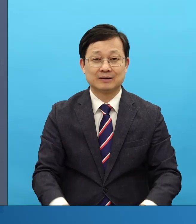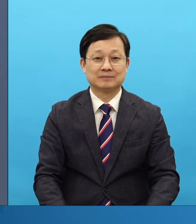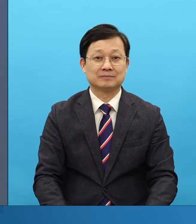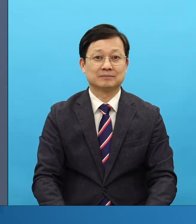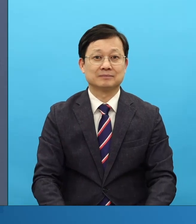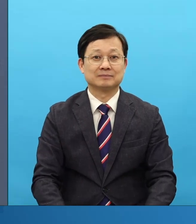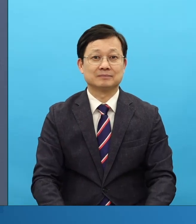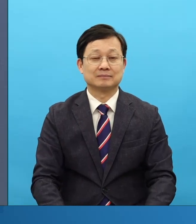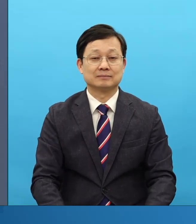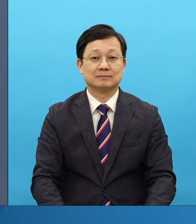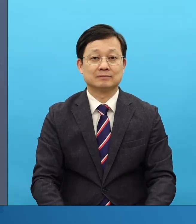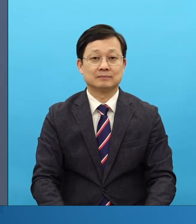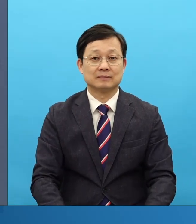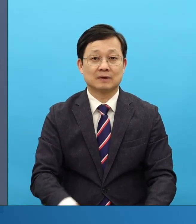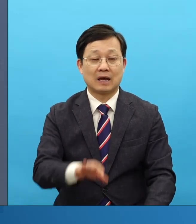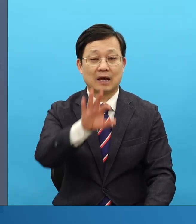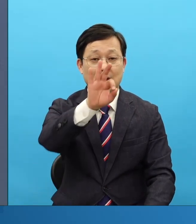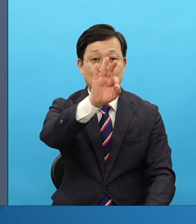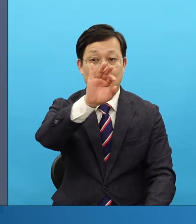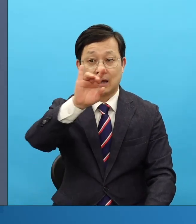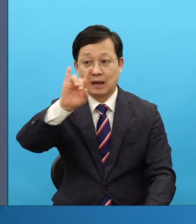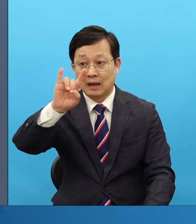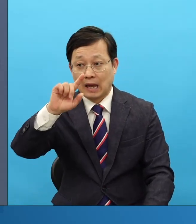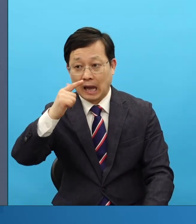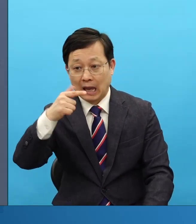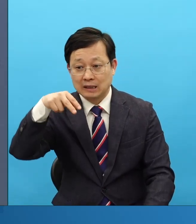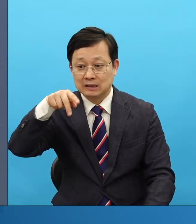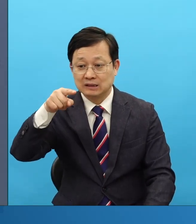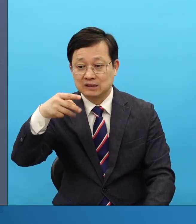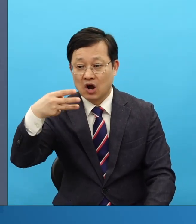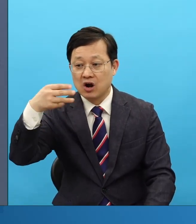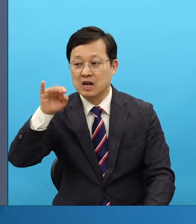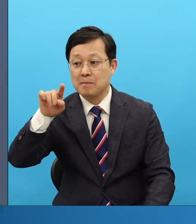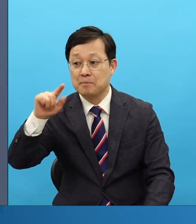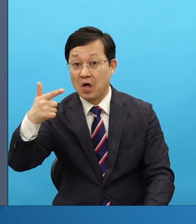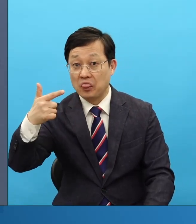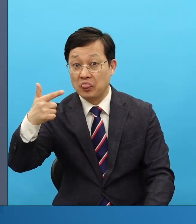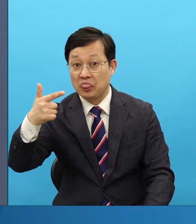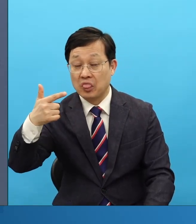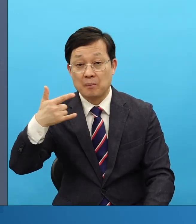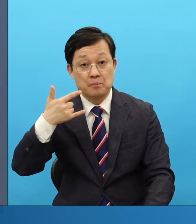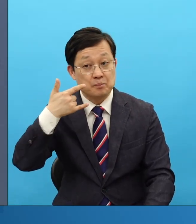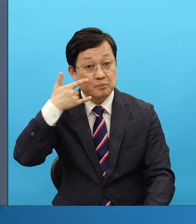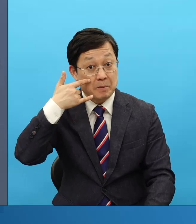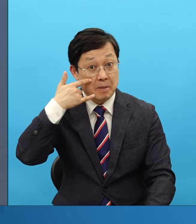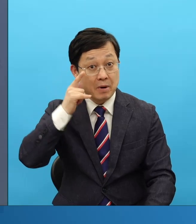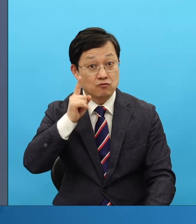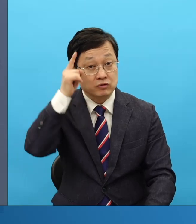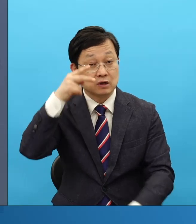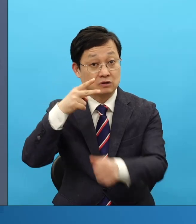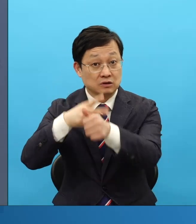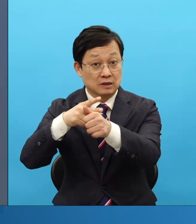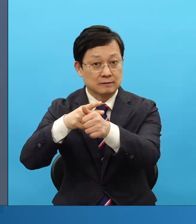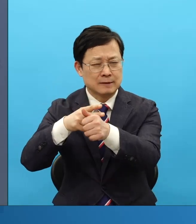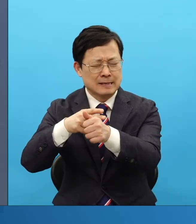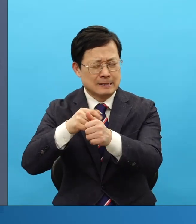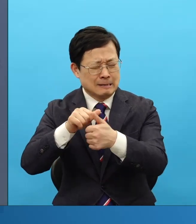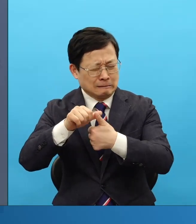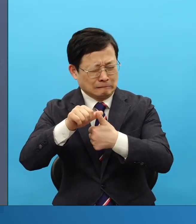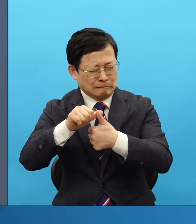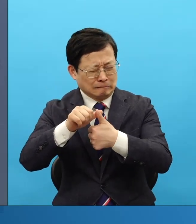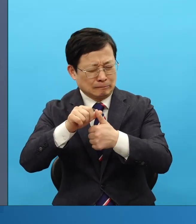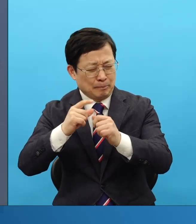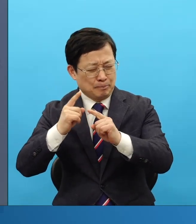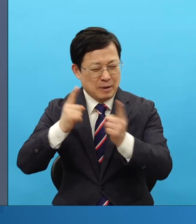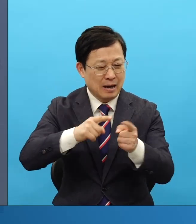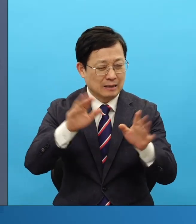fate. 이 앤슬리븐이 끝까지 영적 싸움을 한 겁니다. But we see that Anne Sullivan, she 흑암 continually fought the spiritual 흑암이 battle. 꺾여야 돼요. The force of darkness